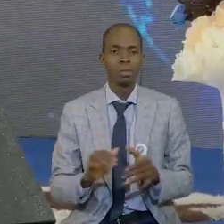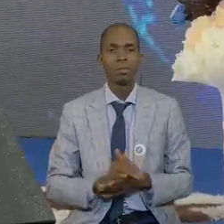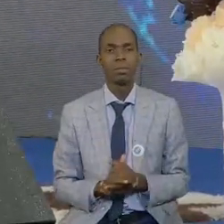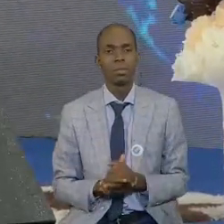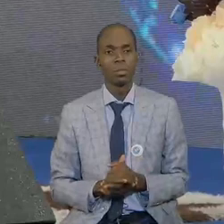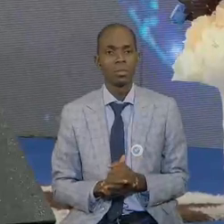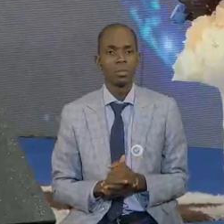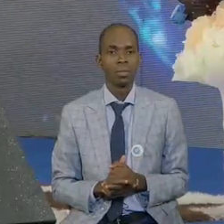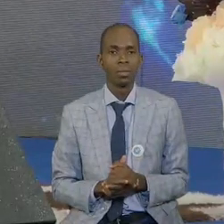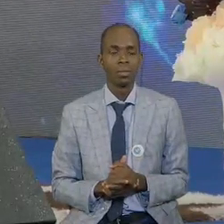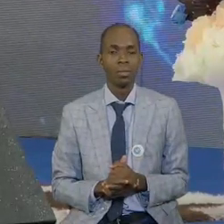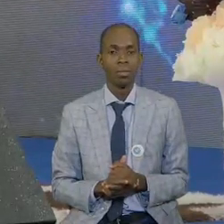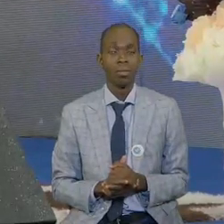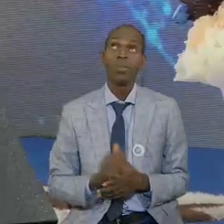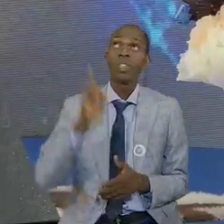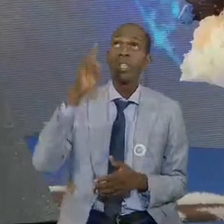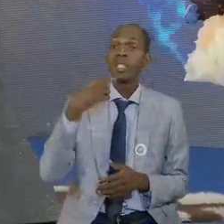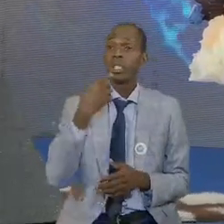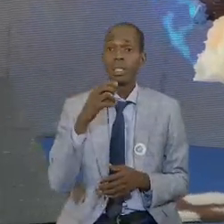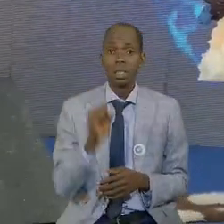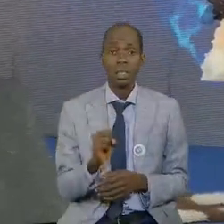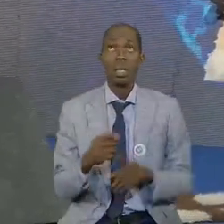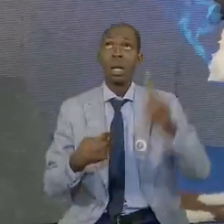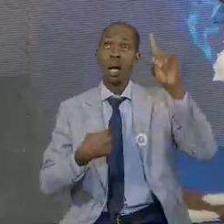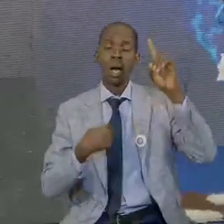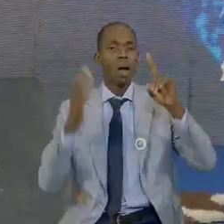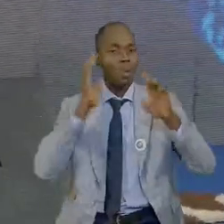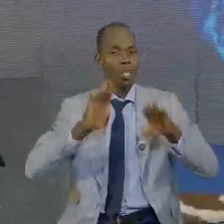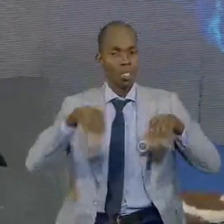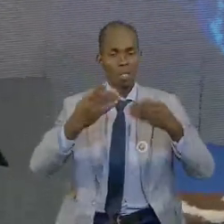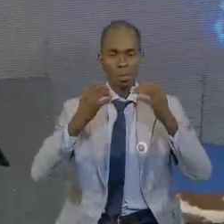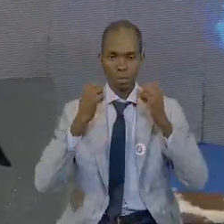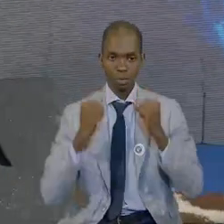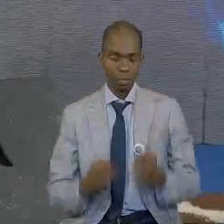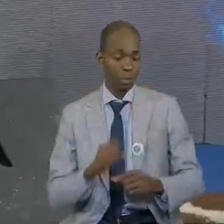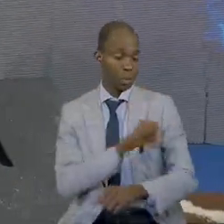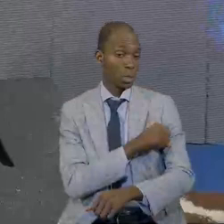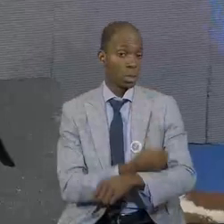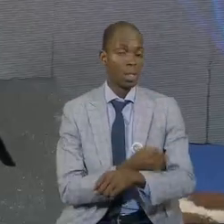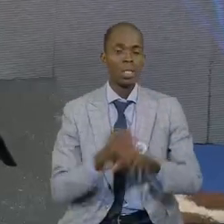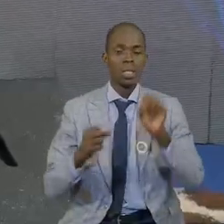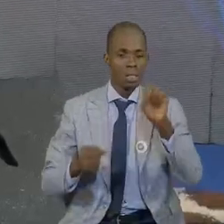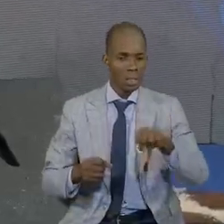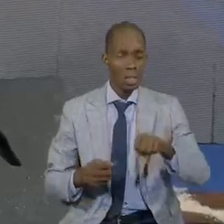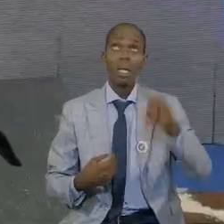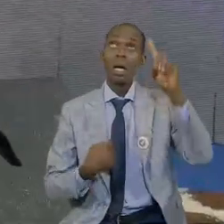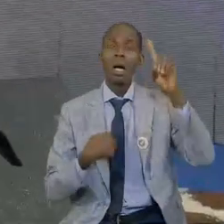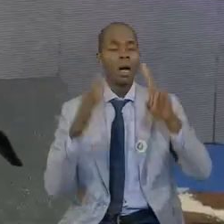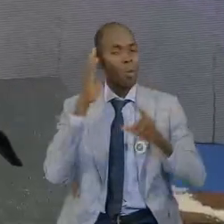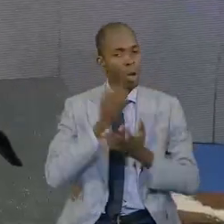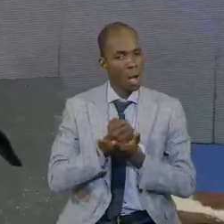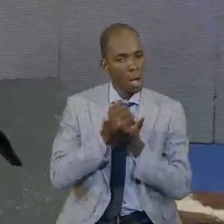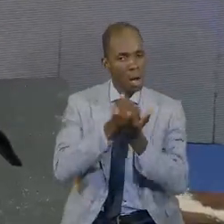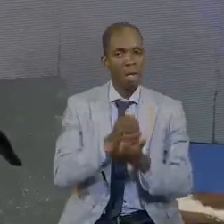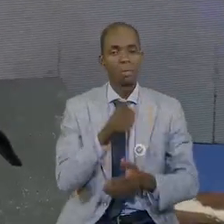nous avons à l'église, hors de l'église également. I will strengthen thee. Il dit, je te fortifie. Yea, I will help thee. Je te viens à